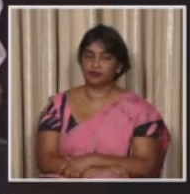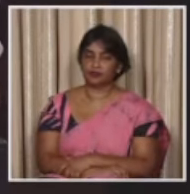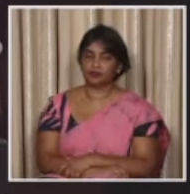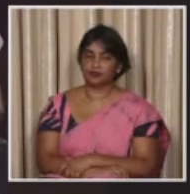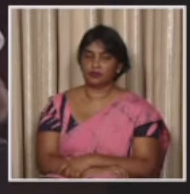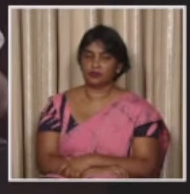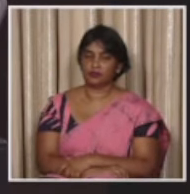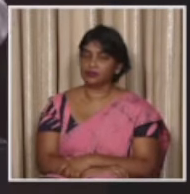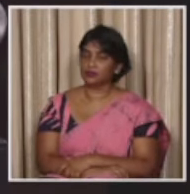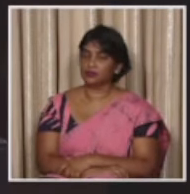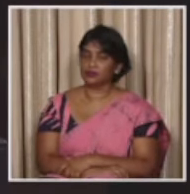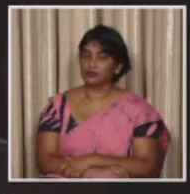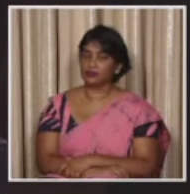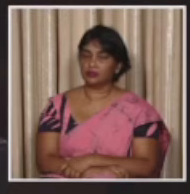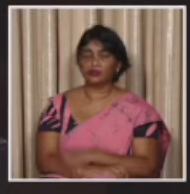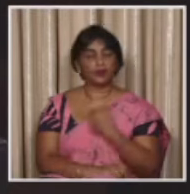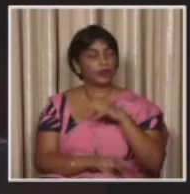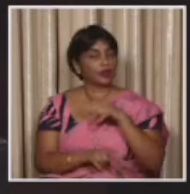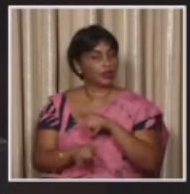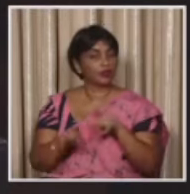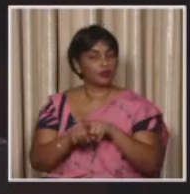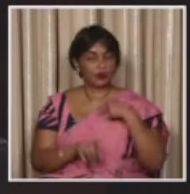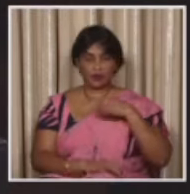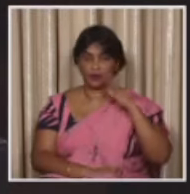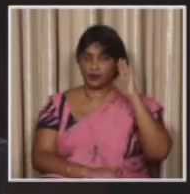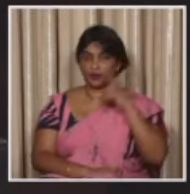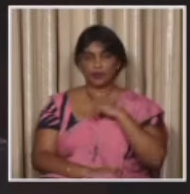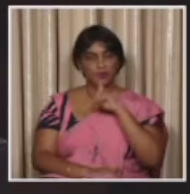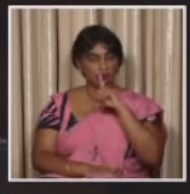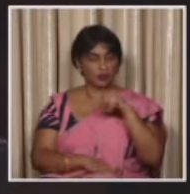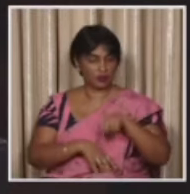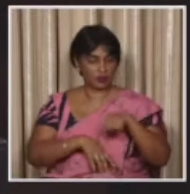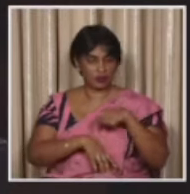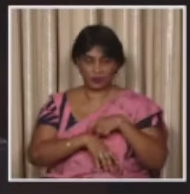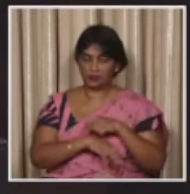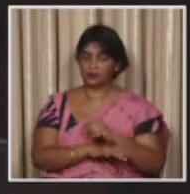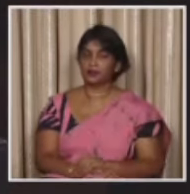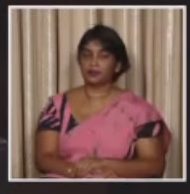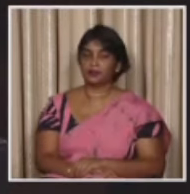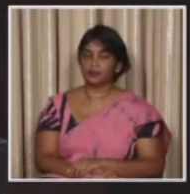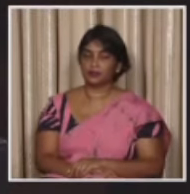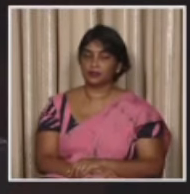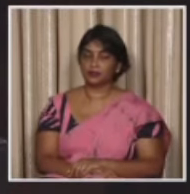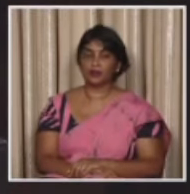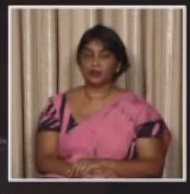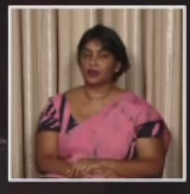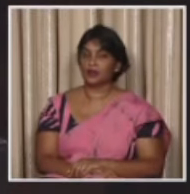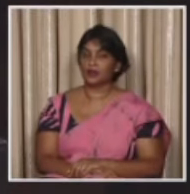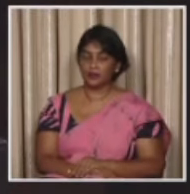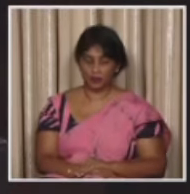ඒ වගේම මම විශේෂම සඳහන් කරන්නට ඕන මේ අවස්ථාවේ මේ පවර් සෙක්ටර් රිෆෝම් සෙක්‍රටේරියට්